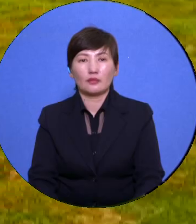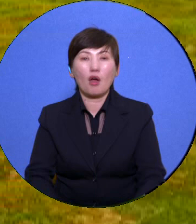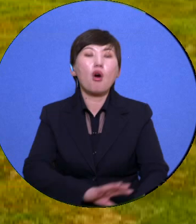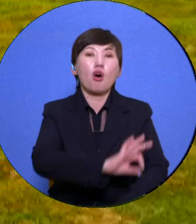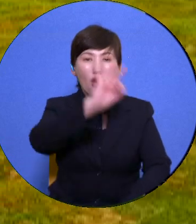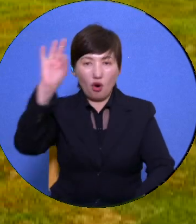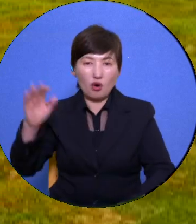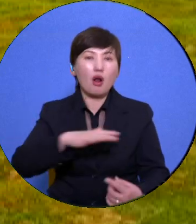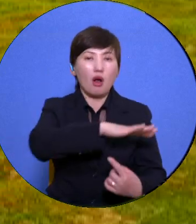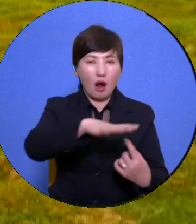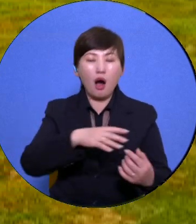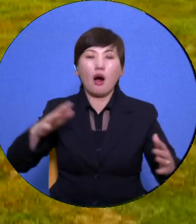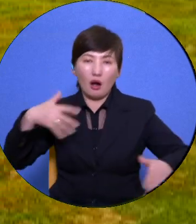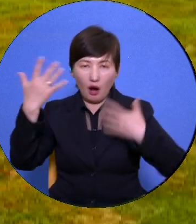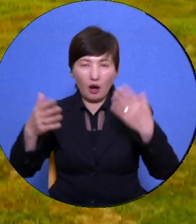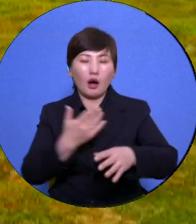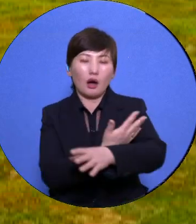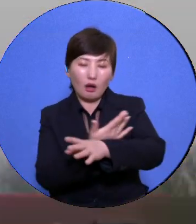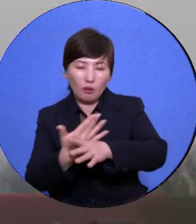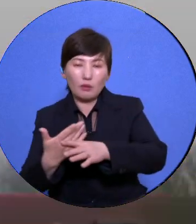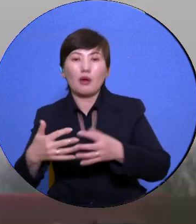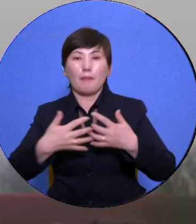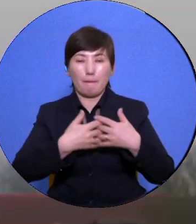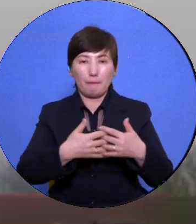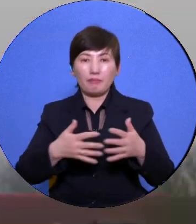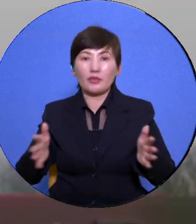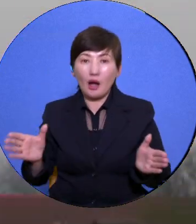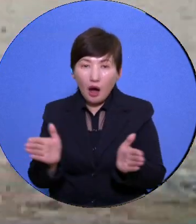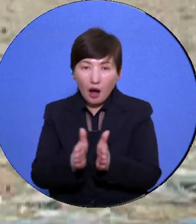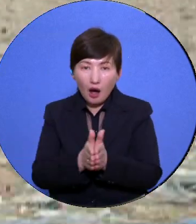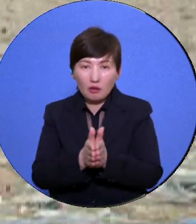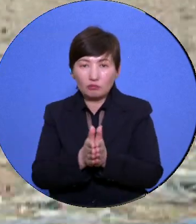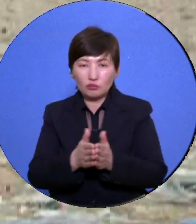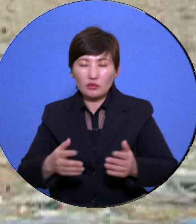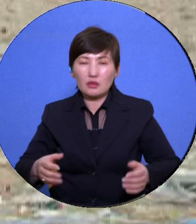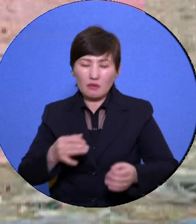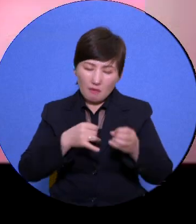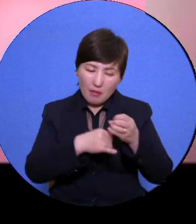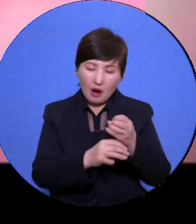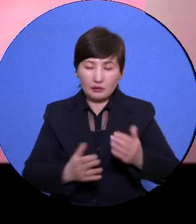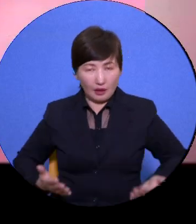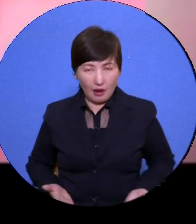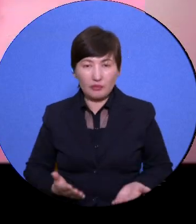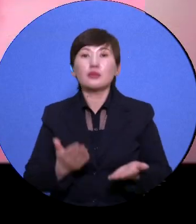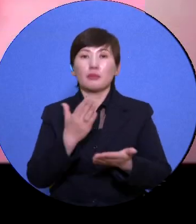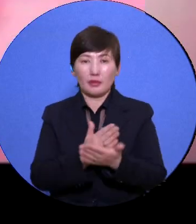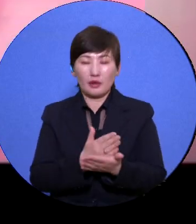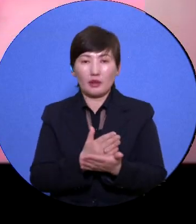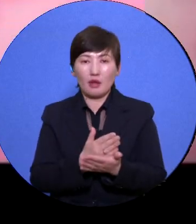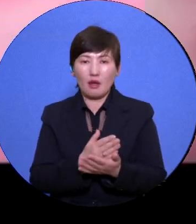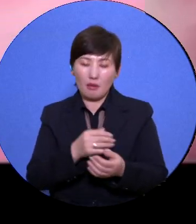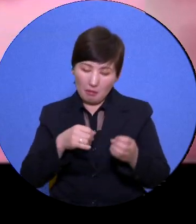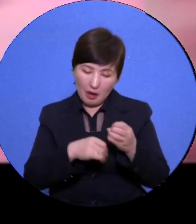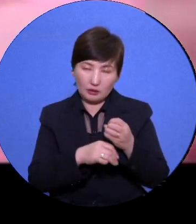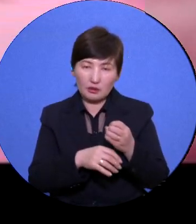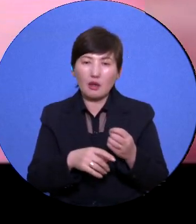Хүрээлэн байгаа орчин агаар, хөрс, ус, ургамал, амьтан, хүний бие махбодд маш олон тооны бактери буюу нян амьдардаг.